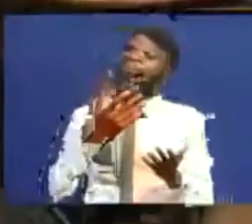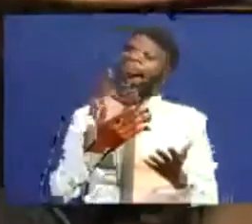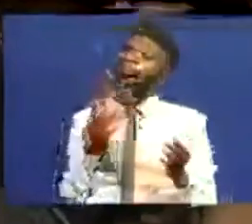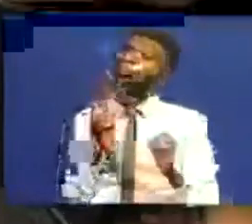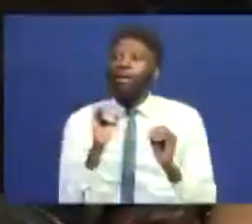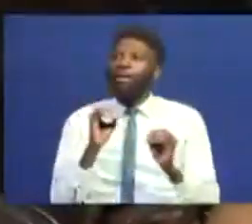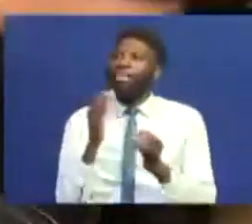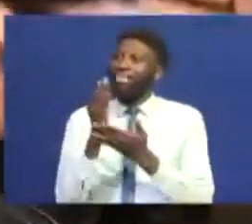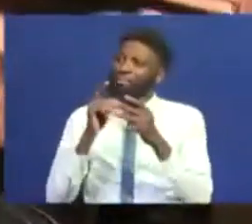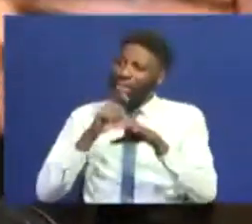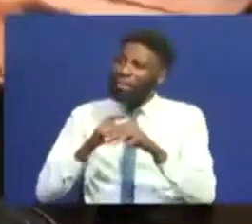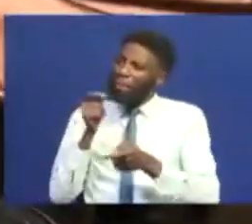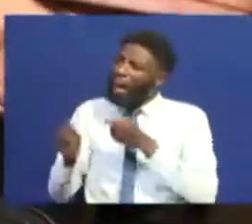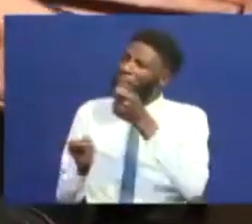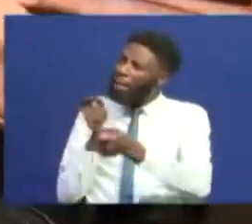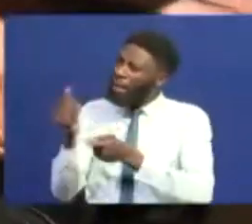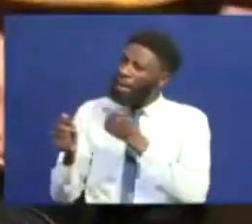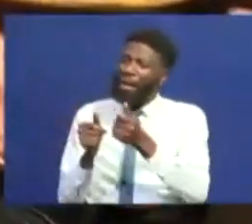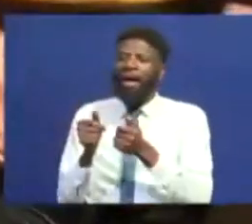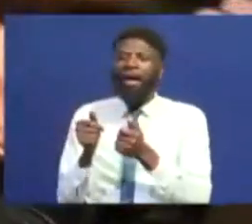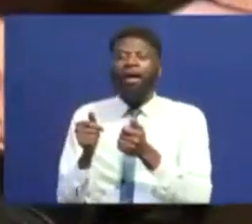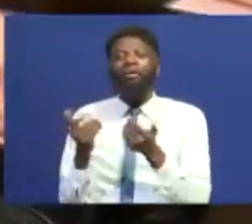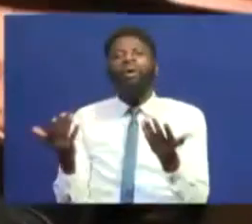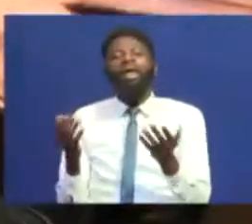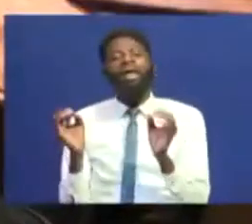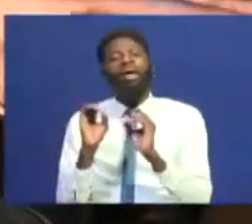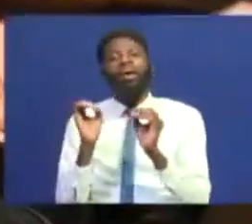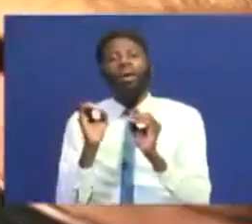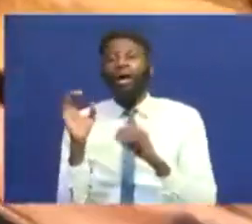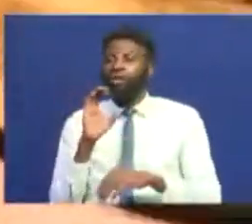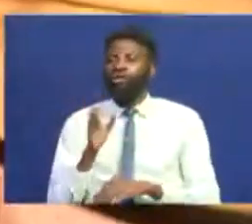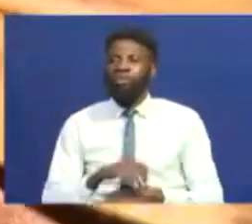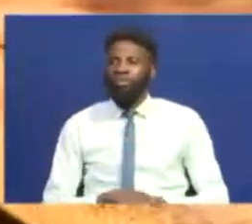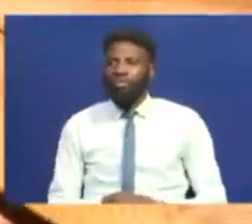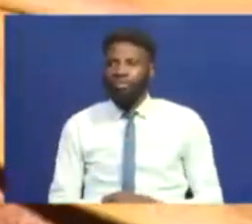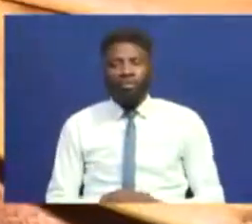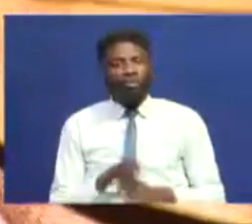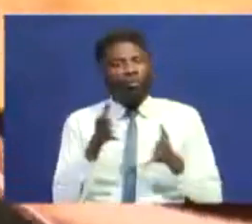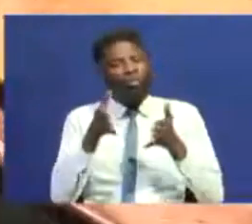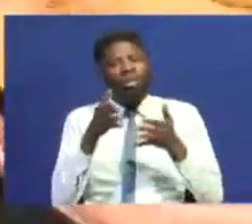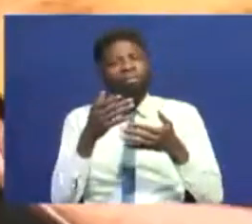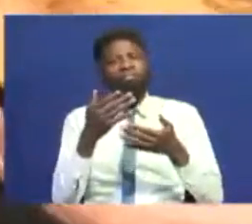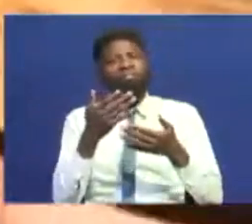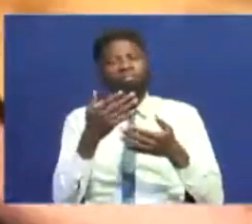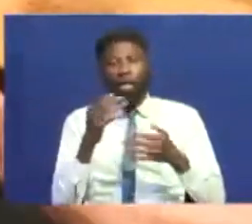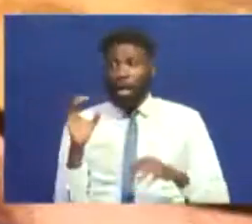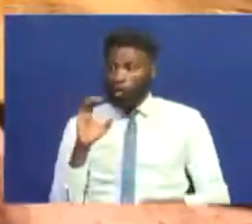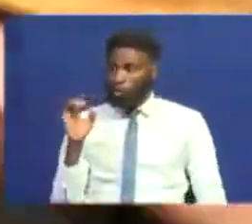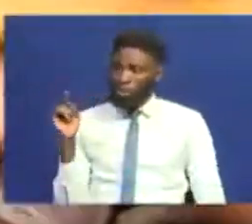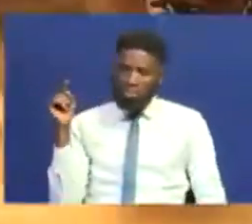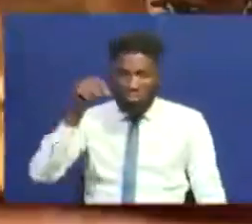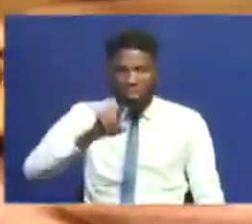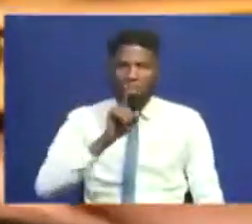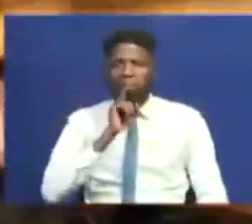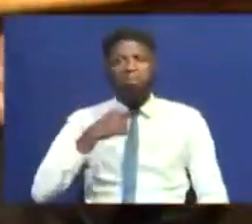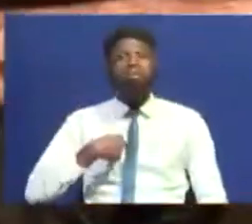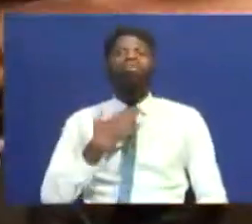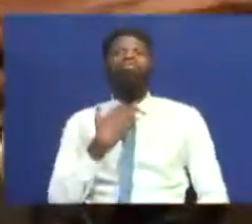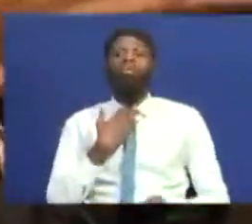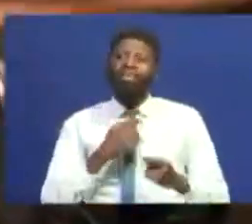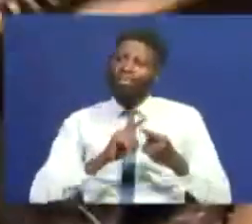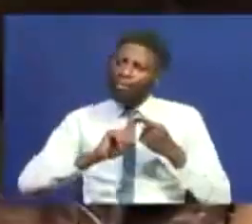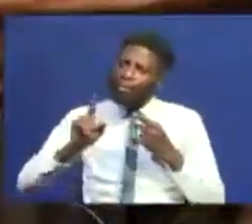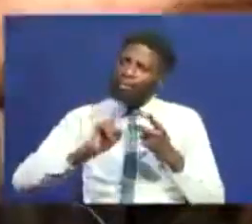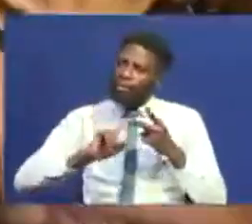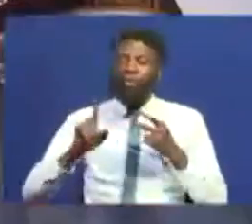Ndio bado hiyo au watu kumbayo wako customer wako. Leo mtatengeneza hii ama hii, ama ni wateja ambao wanakuja wanasema wanataka kitu kama hii alafu mnaanza